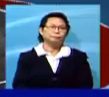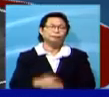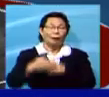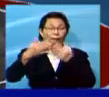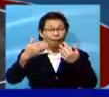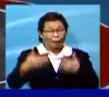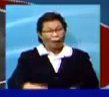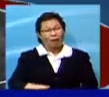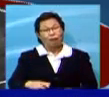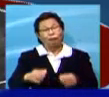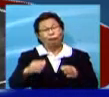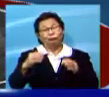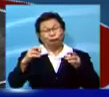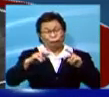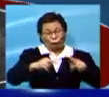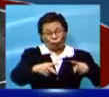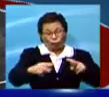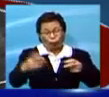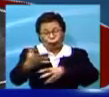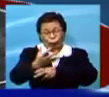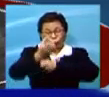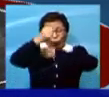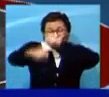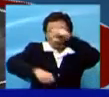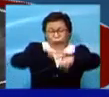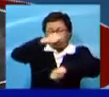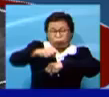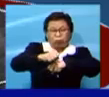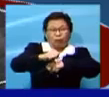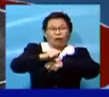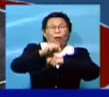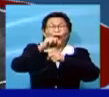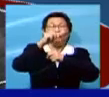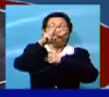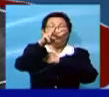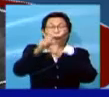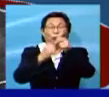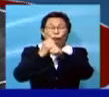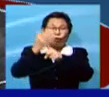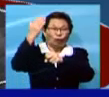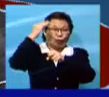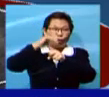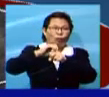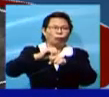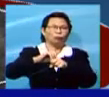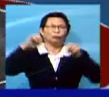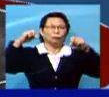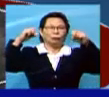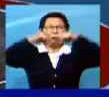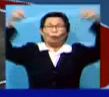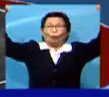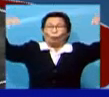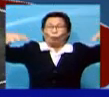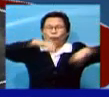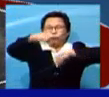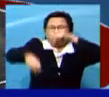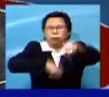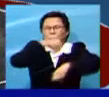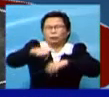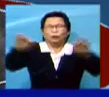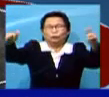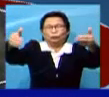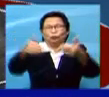Selepas melahirkan ramai jaguh berbasikal trek negara sejak 30 tahun lalu, Velodrome Ceras akhirnya bakal ditutup